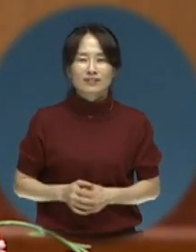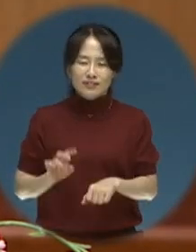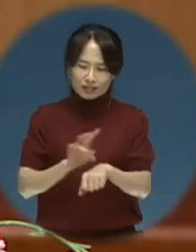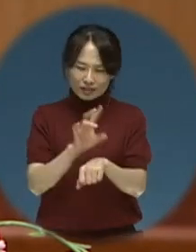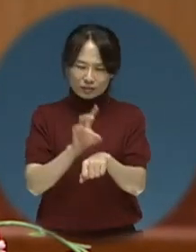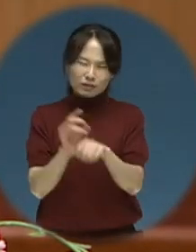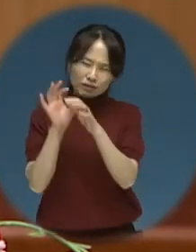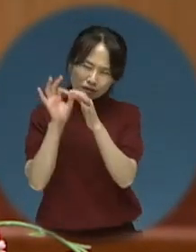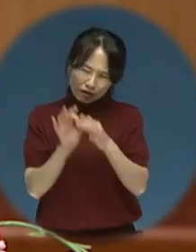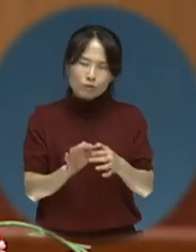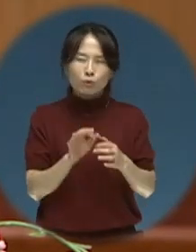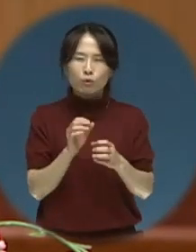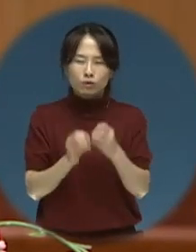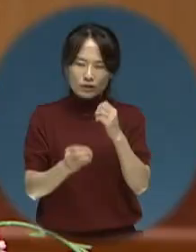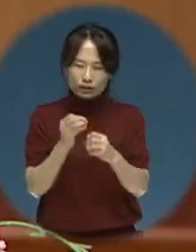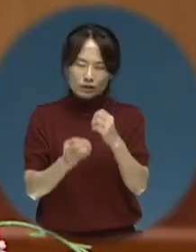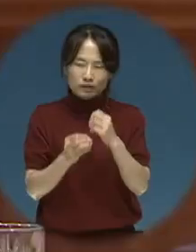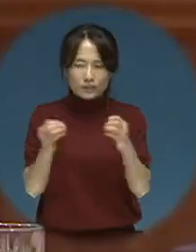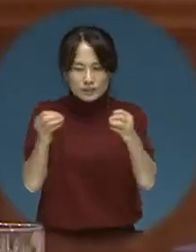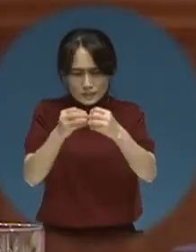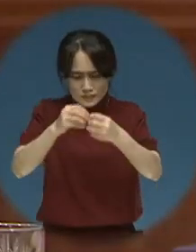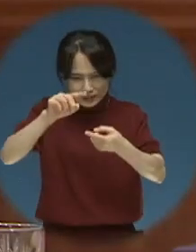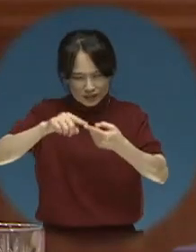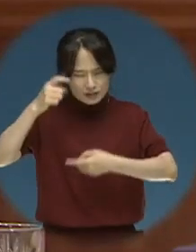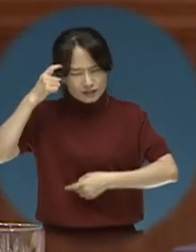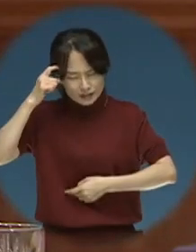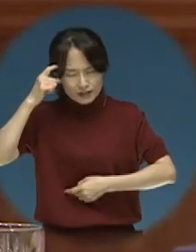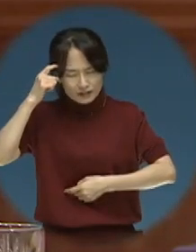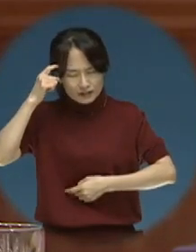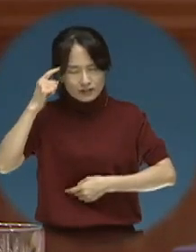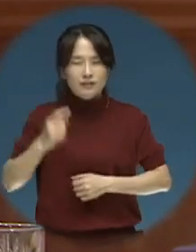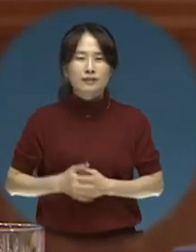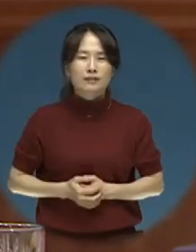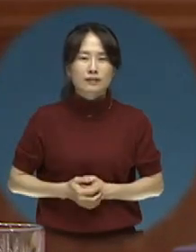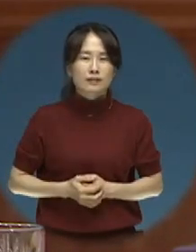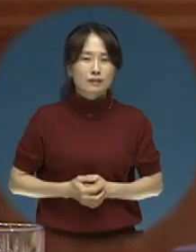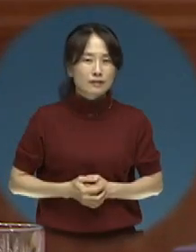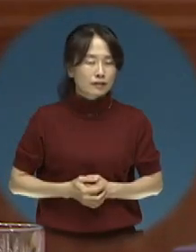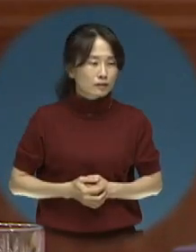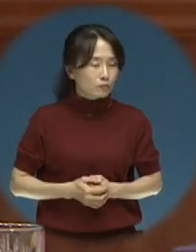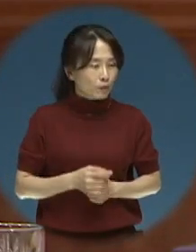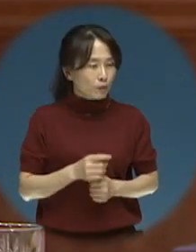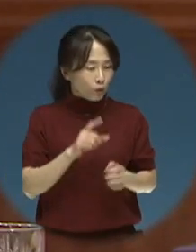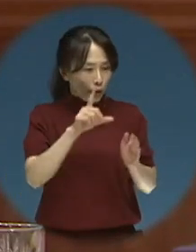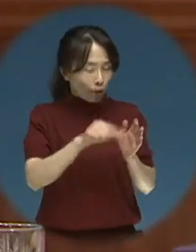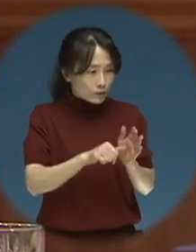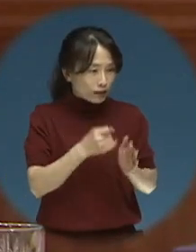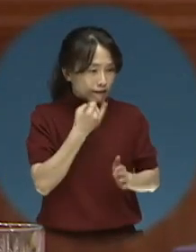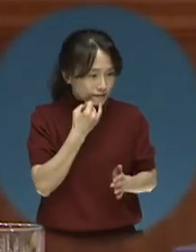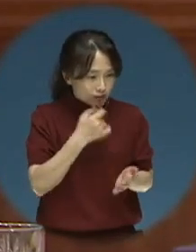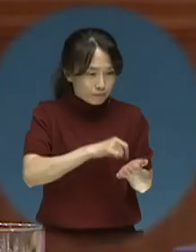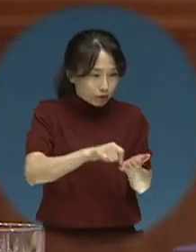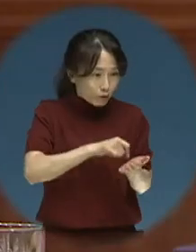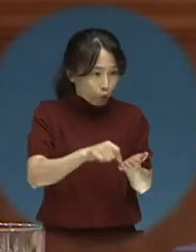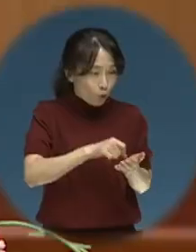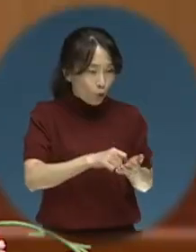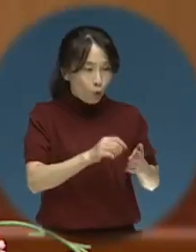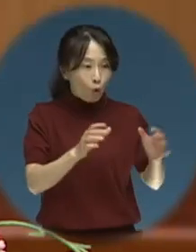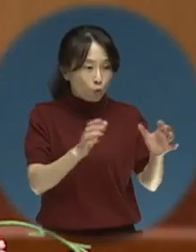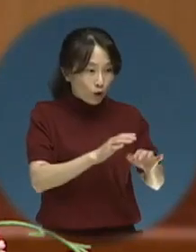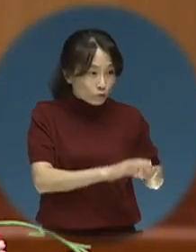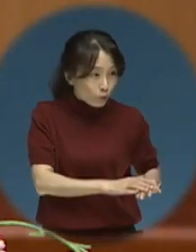24시간 가동. 네. 그게 아마 맞지 않을까. 그리고 아무튼 틈만 나면 메모하고 적고 모아두고. 어떨 때는